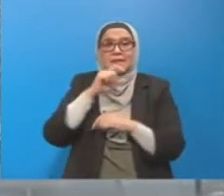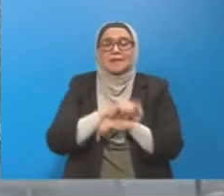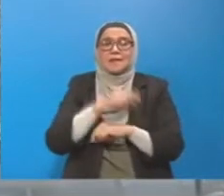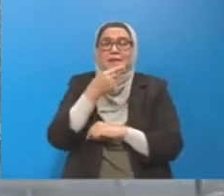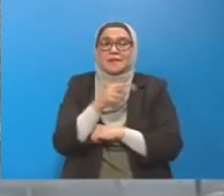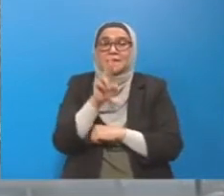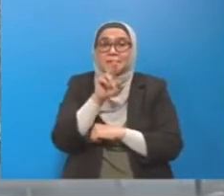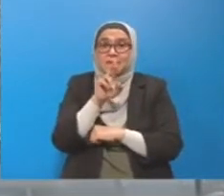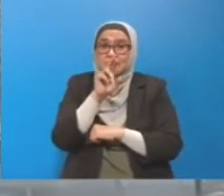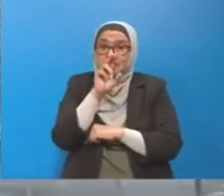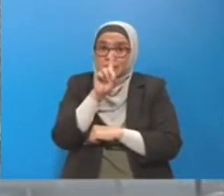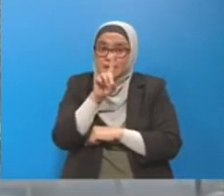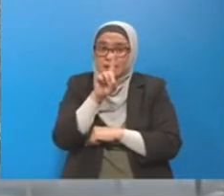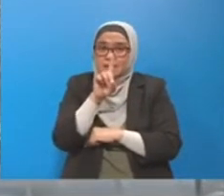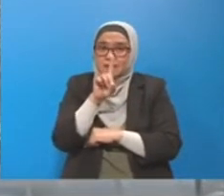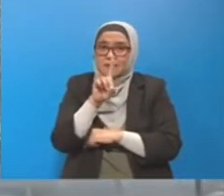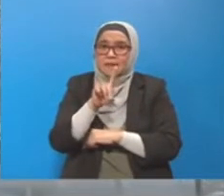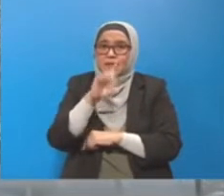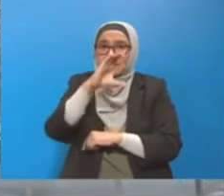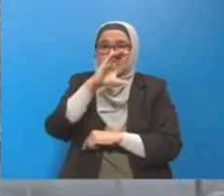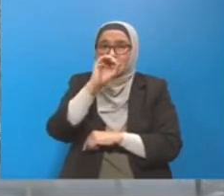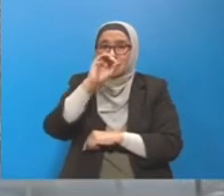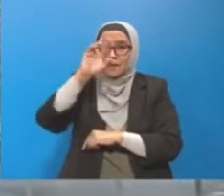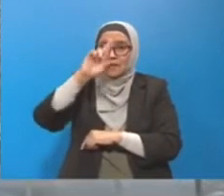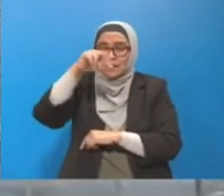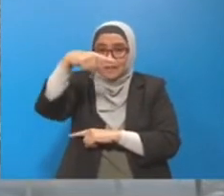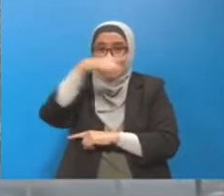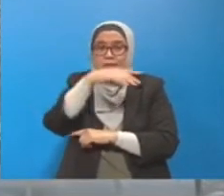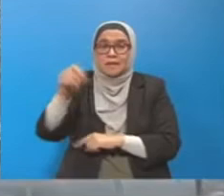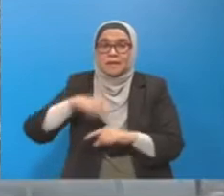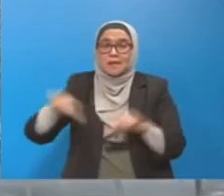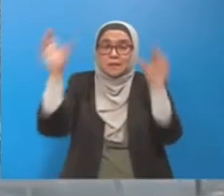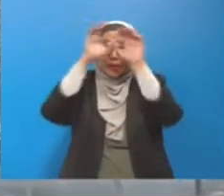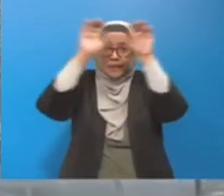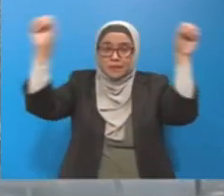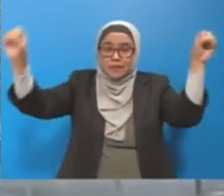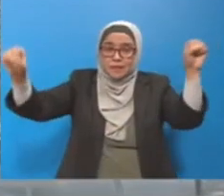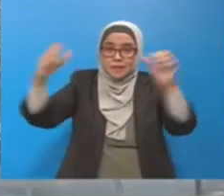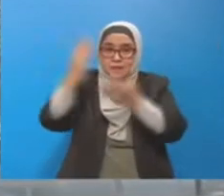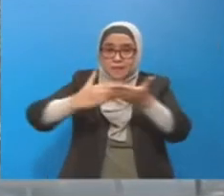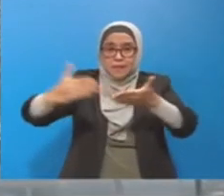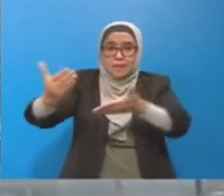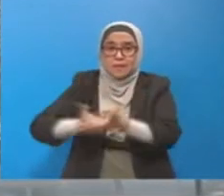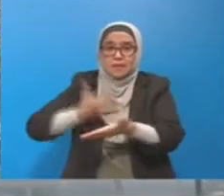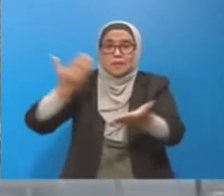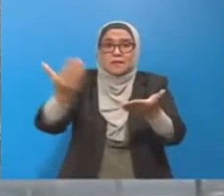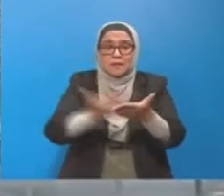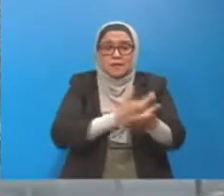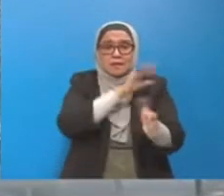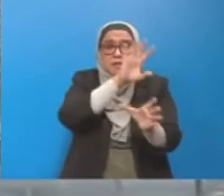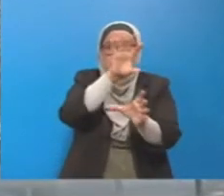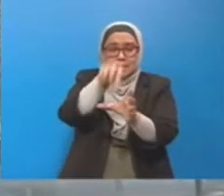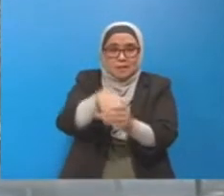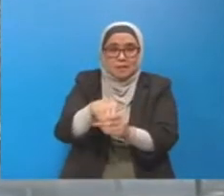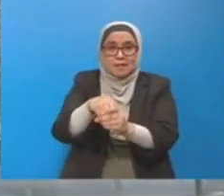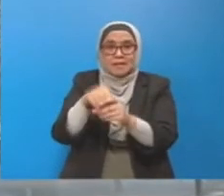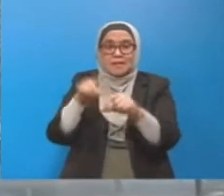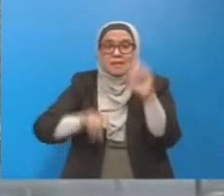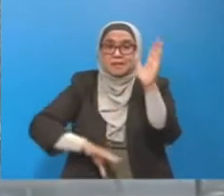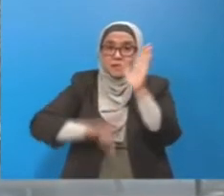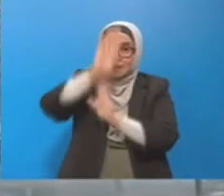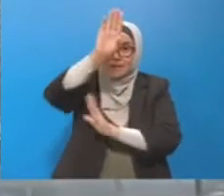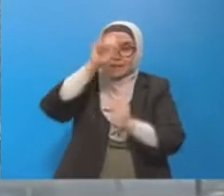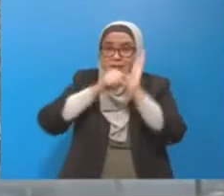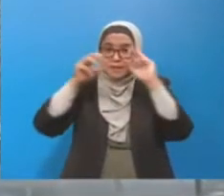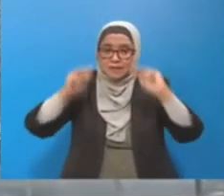manakala bagi majikan kepada sektor-sektor yang baru dirangkum I ekor ronde pada plosan atau pembangunan semua manusia berhak